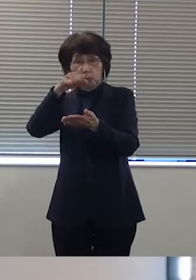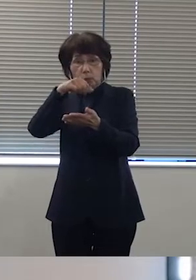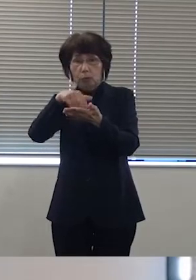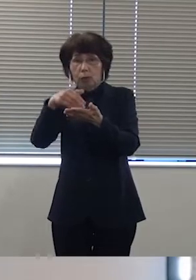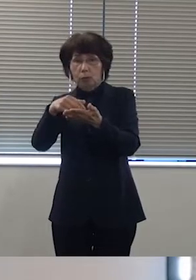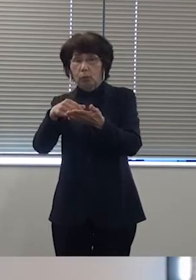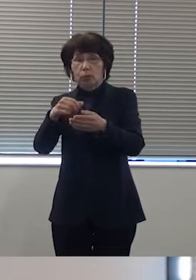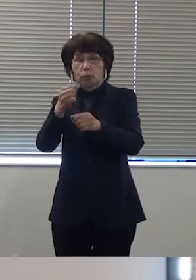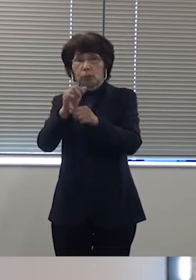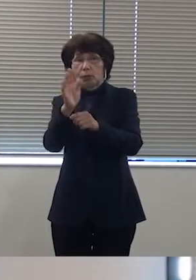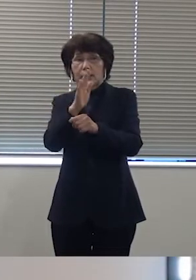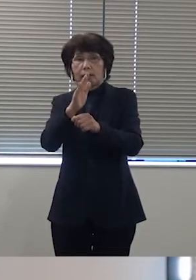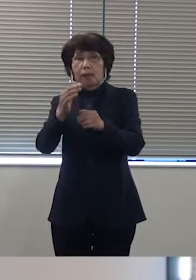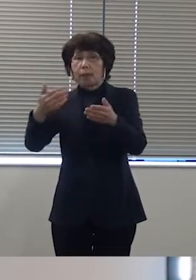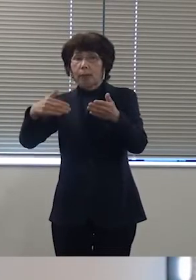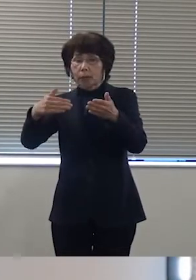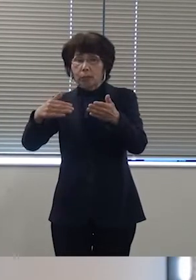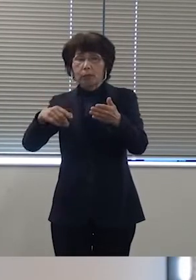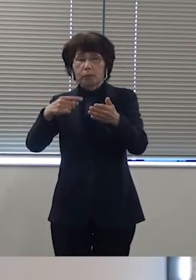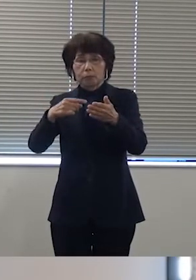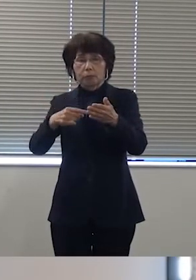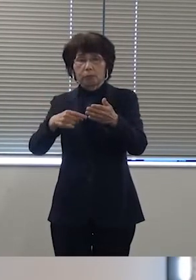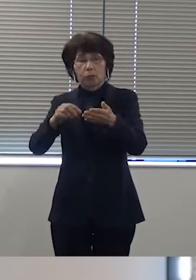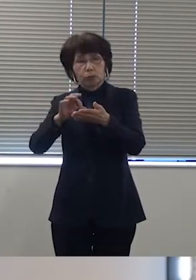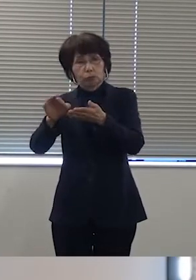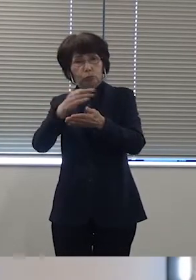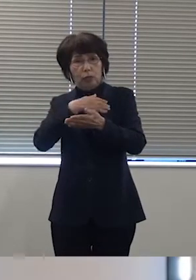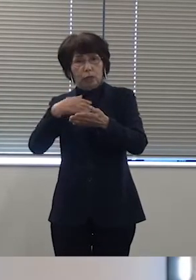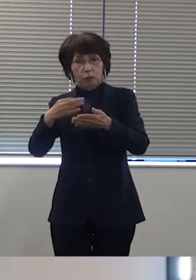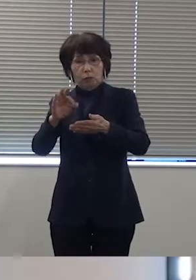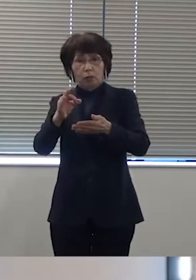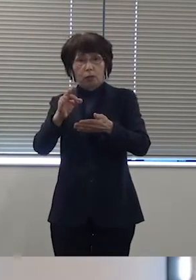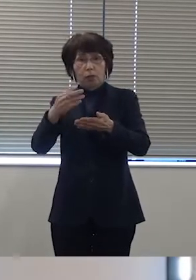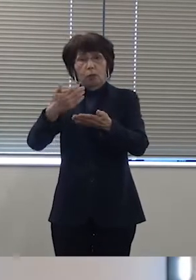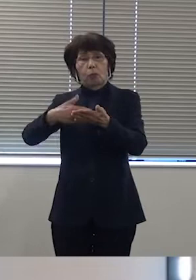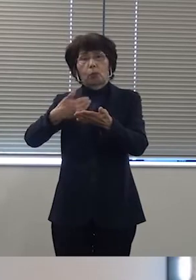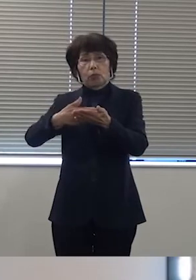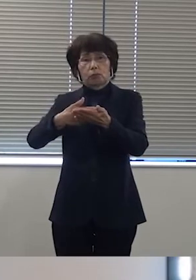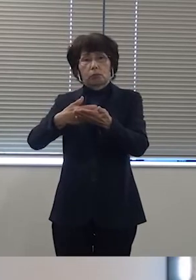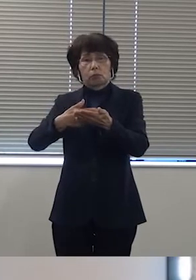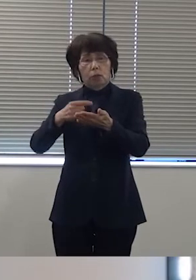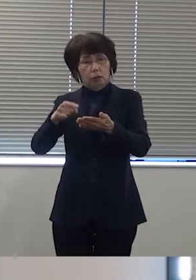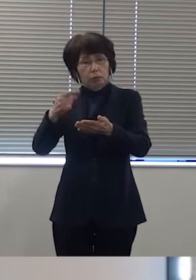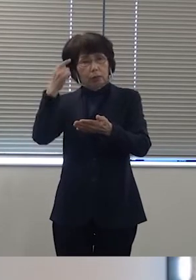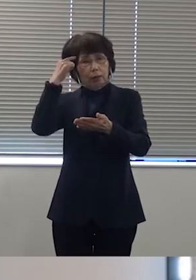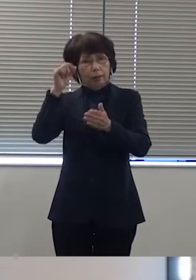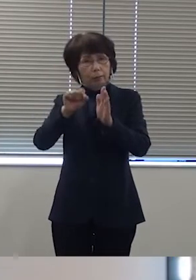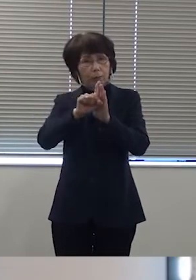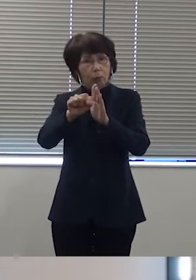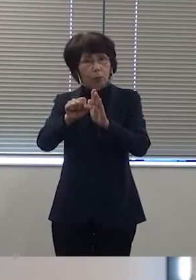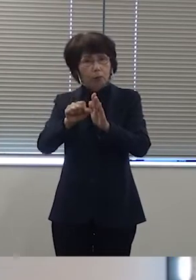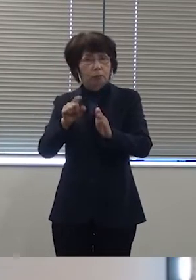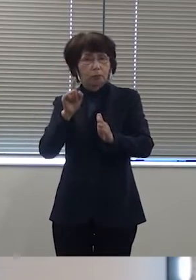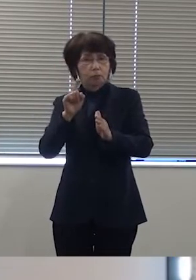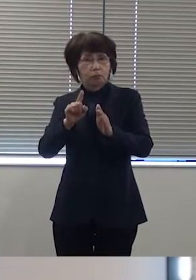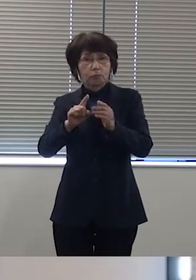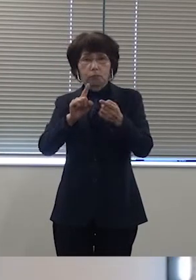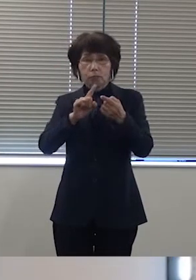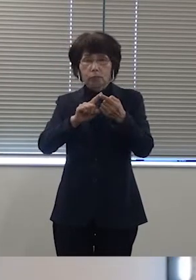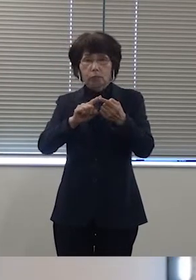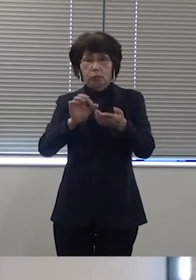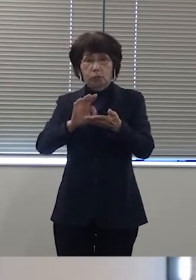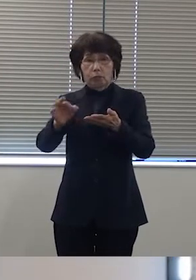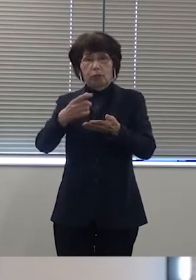して、まあ、効果的なものに使っていきたいというふうに考えています。 その辺